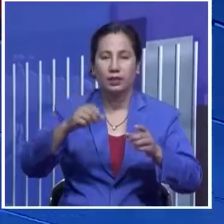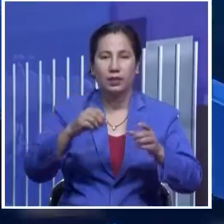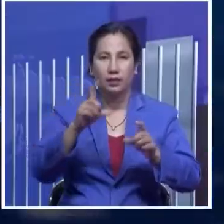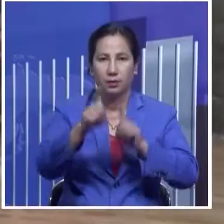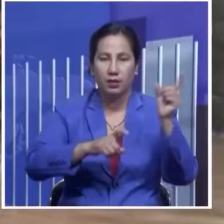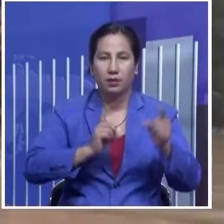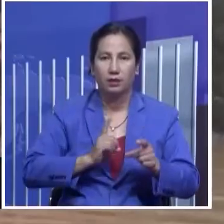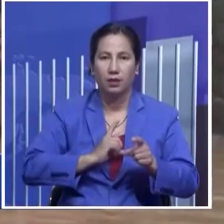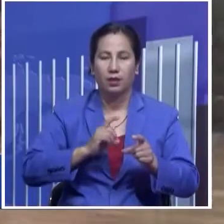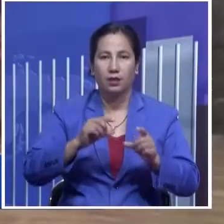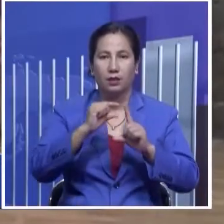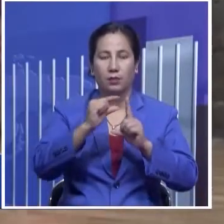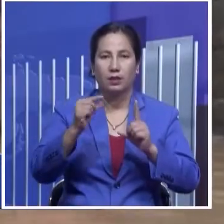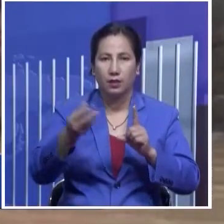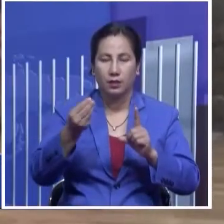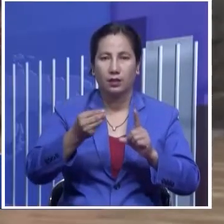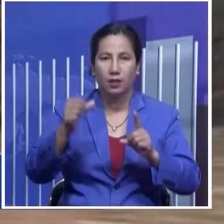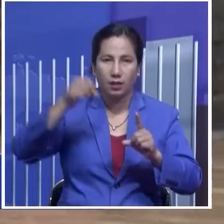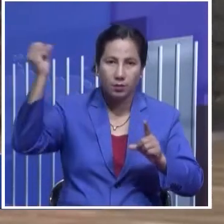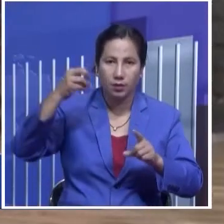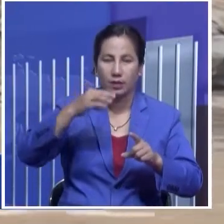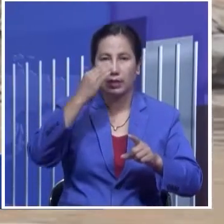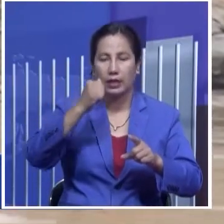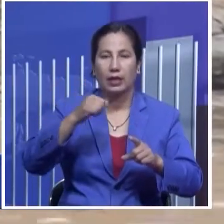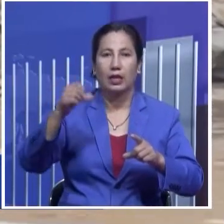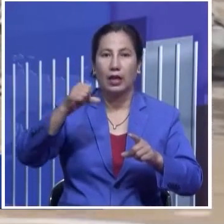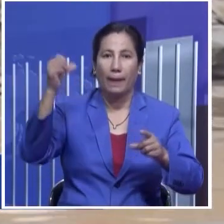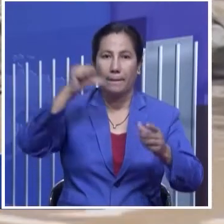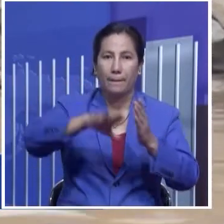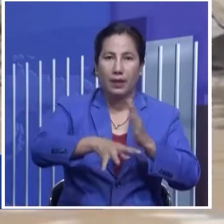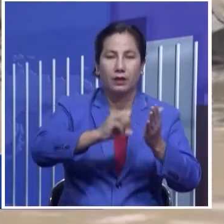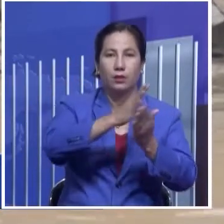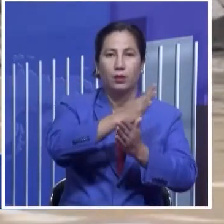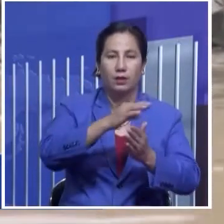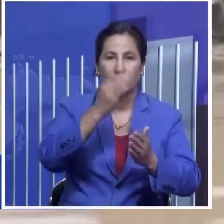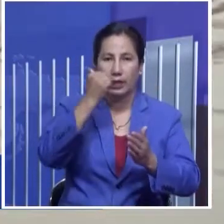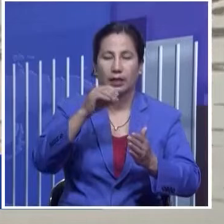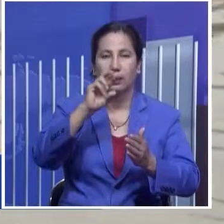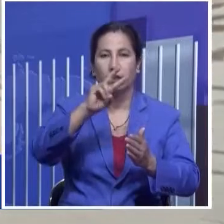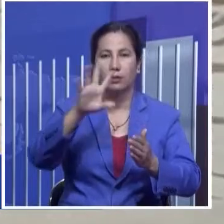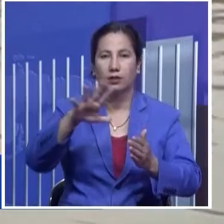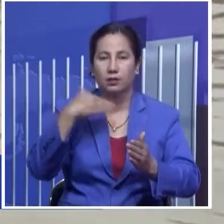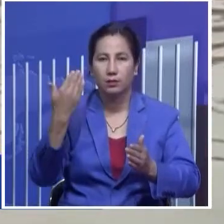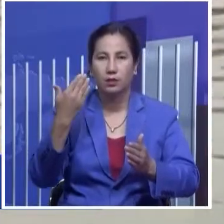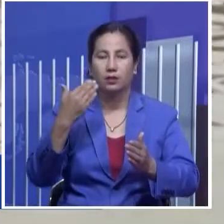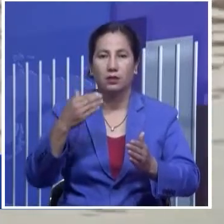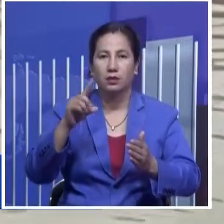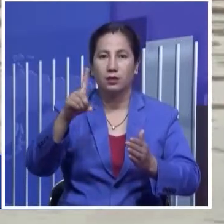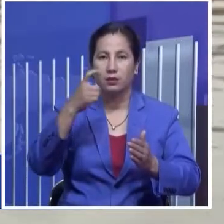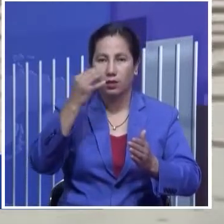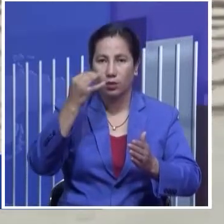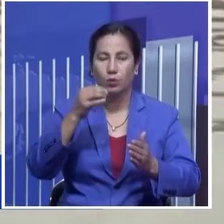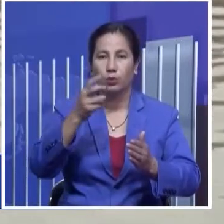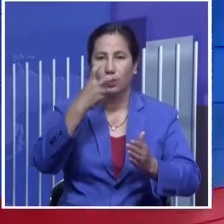त्रासमा। पाकिस्तानमा केही दिनदेखिको अविरल वर्षाका कारण भीषण बाढी र पहिरो। बाढी पहिरोका कारण 25 जनाको मृत्यु। संयोग घरमा